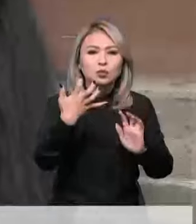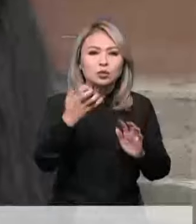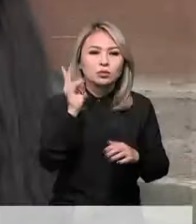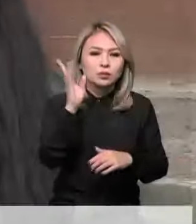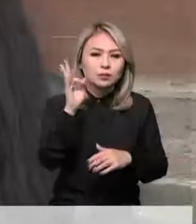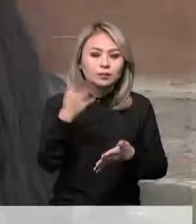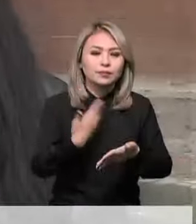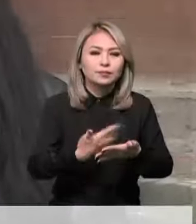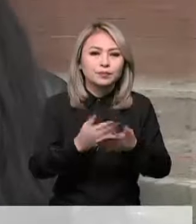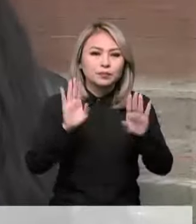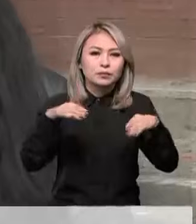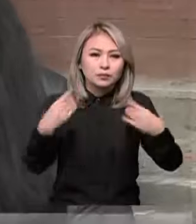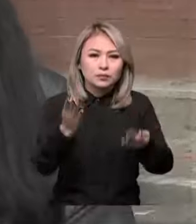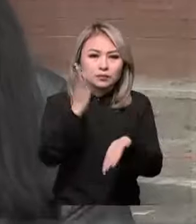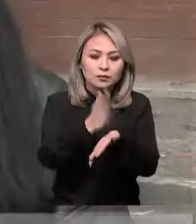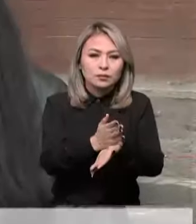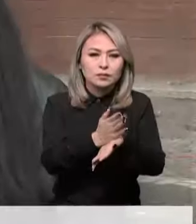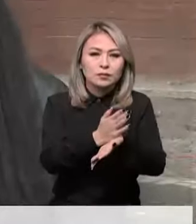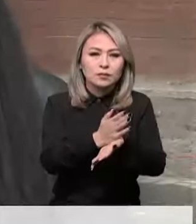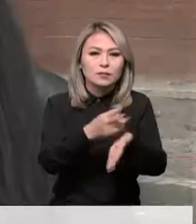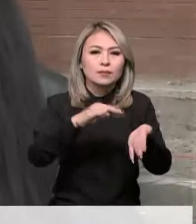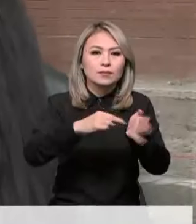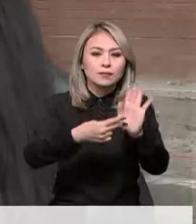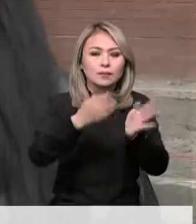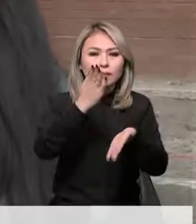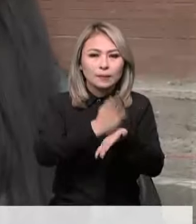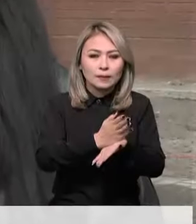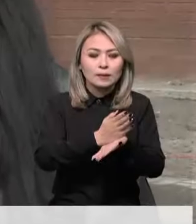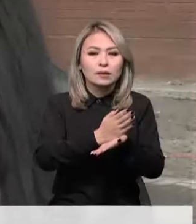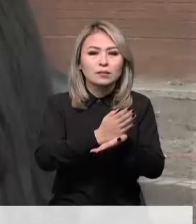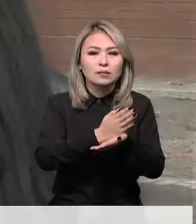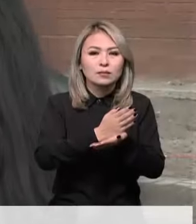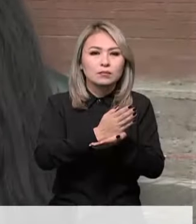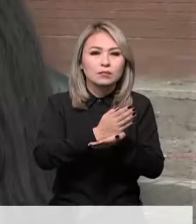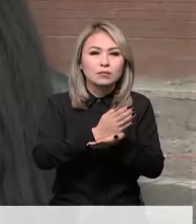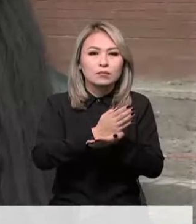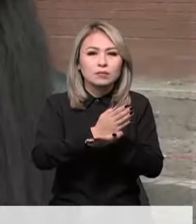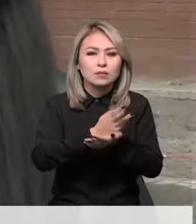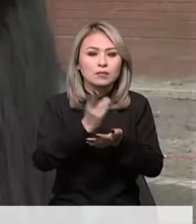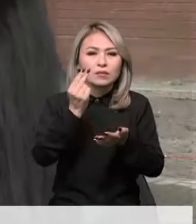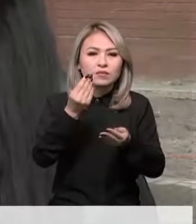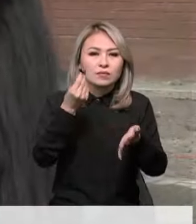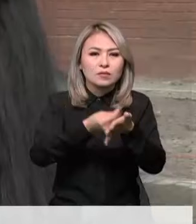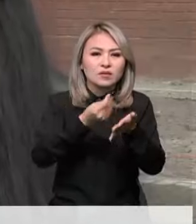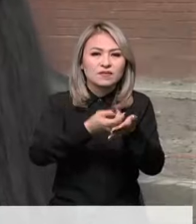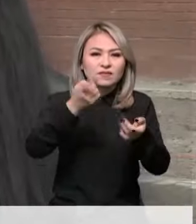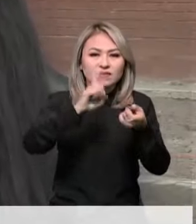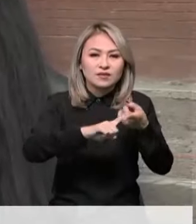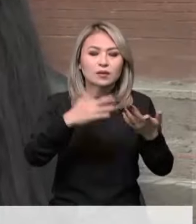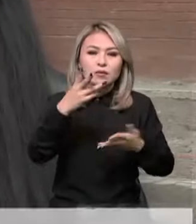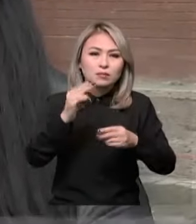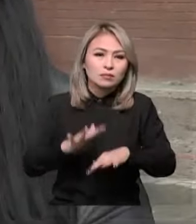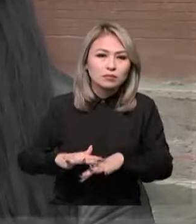пәтер беретін сондай жоспар бар, бірақ та ол неге қаражатқа байланысты. Қаражат